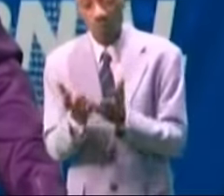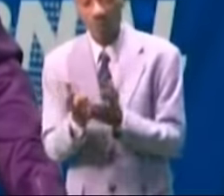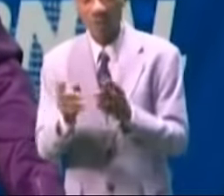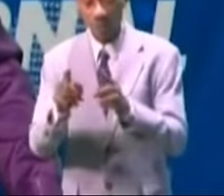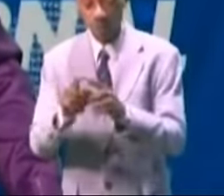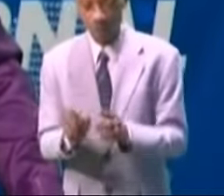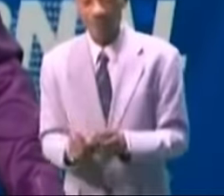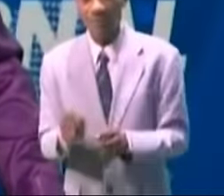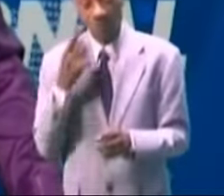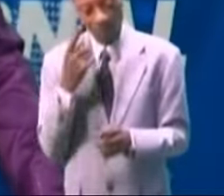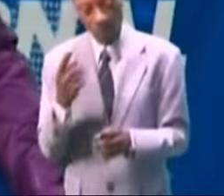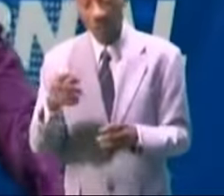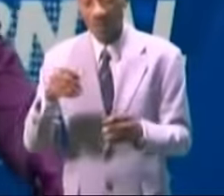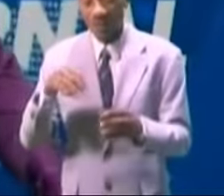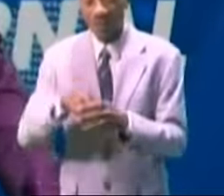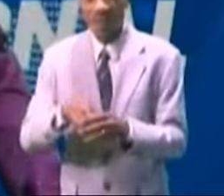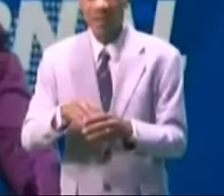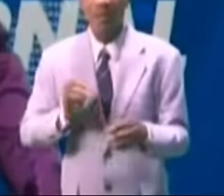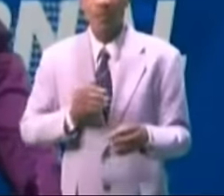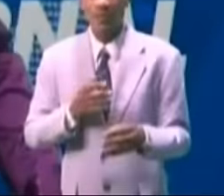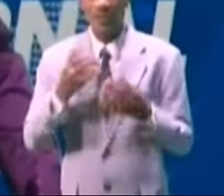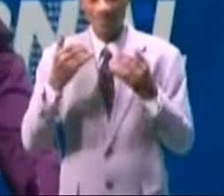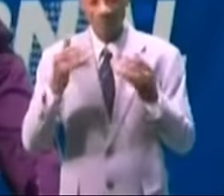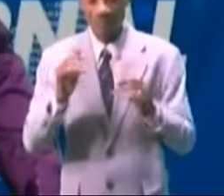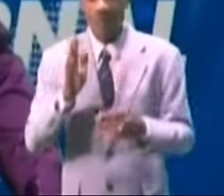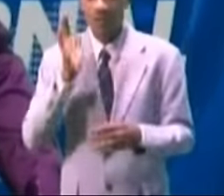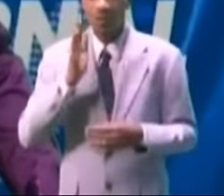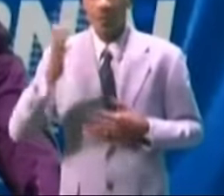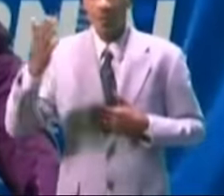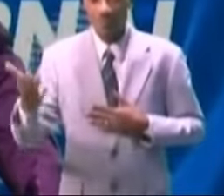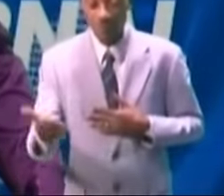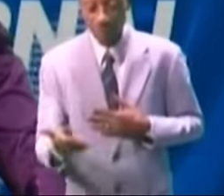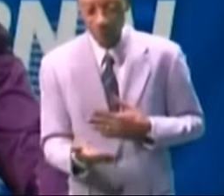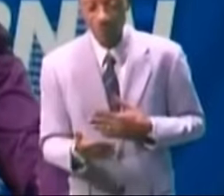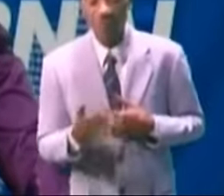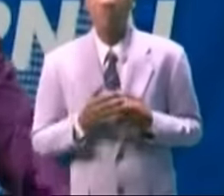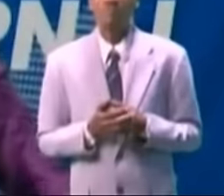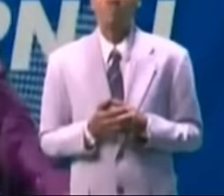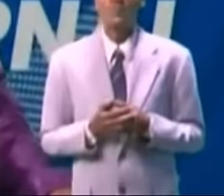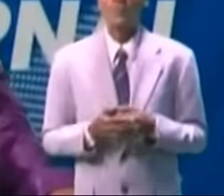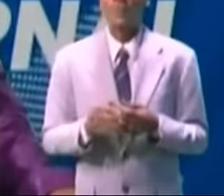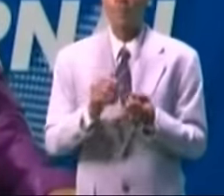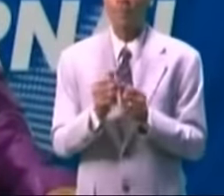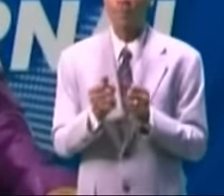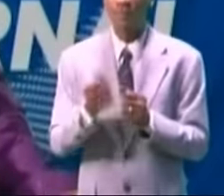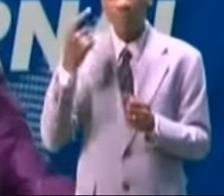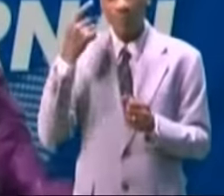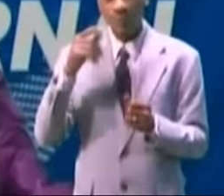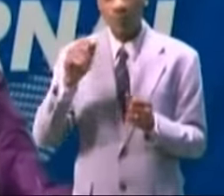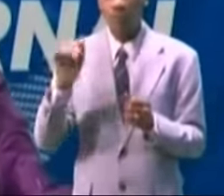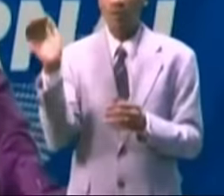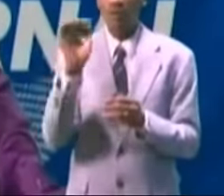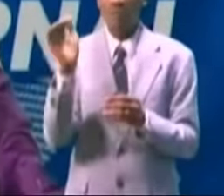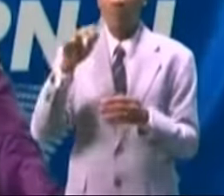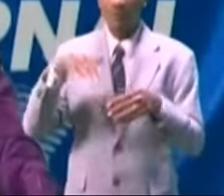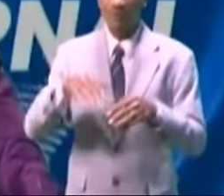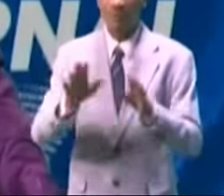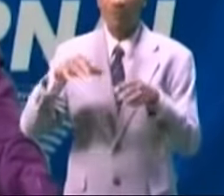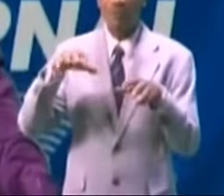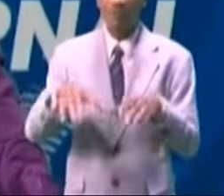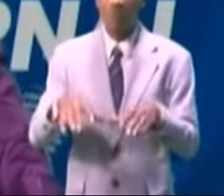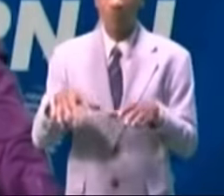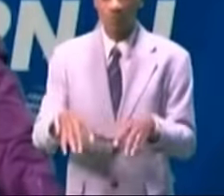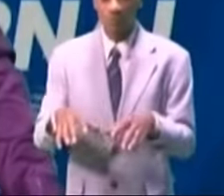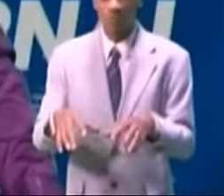ces journaux. Bienvenue à toutes et à tous. Les pays du bassin du Congo se serrent les coudes pour arrêter une politique commune. La